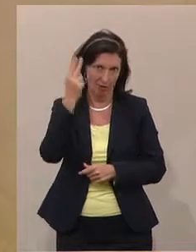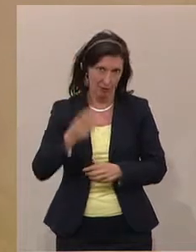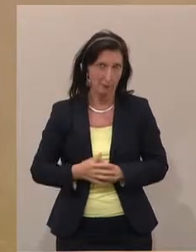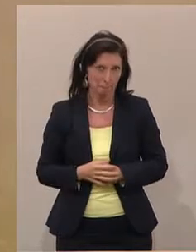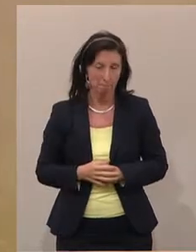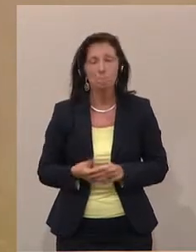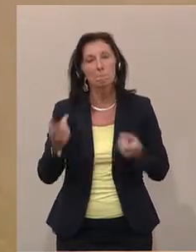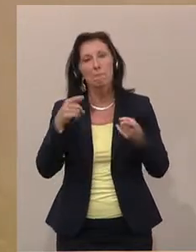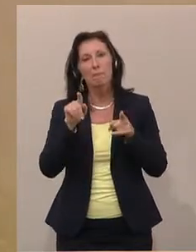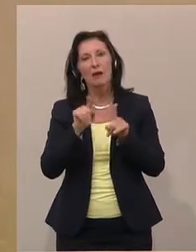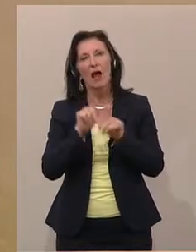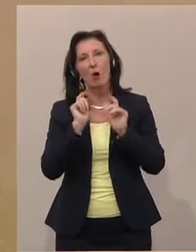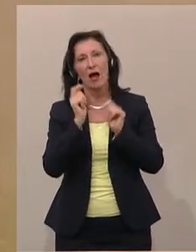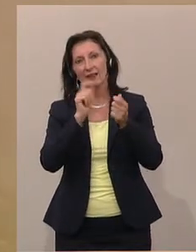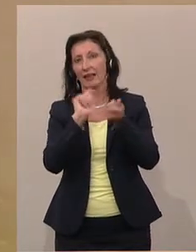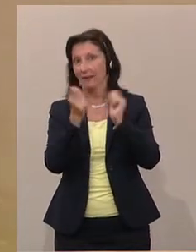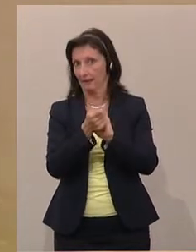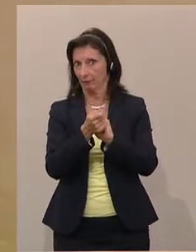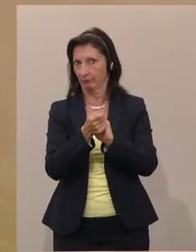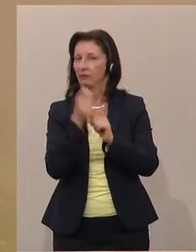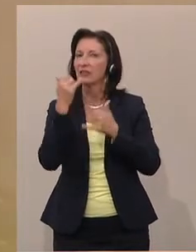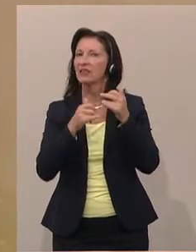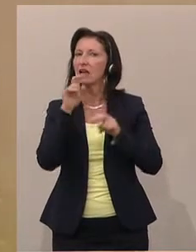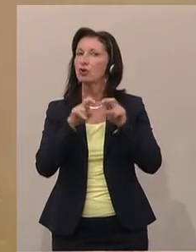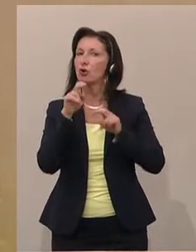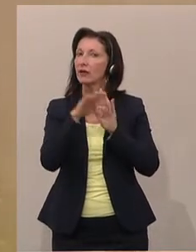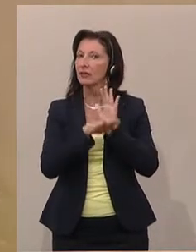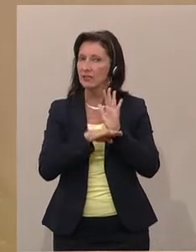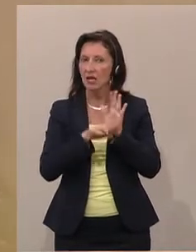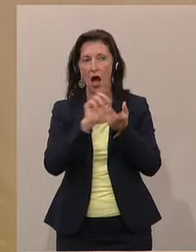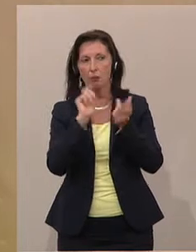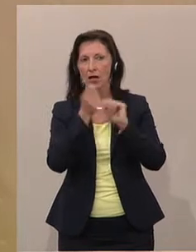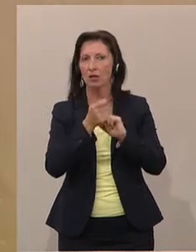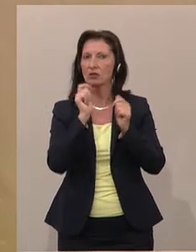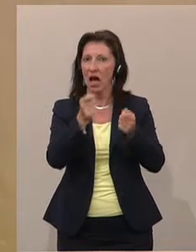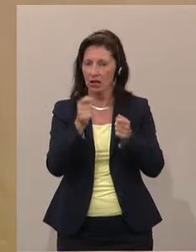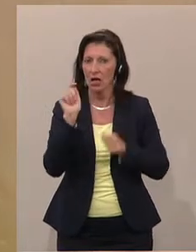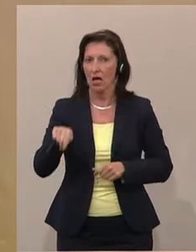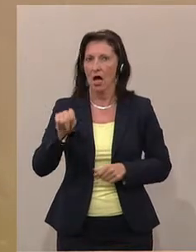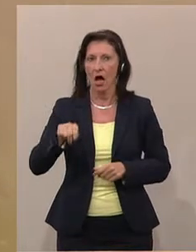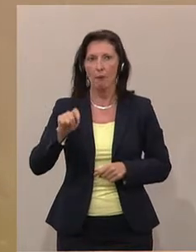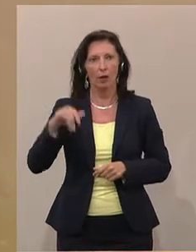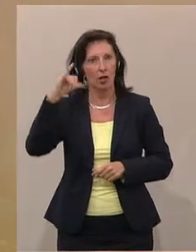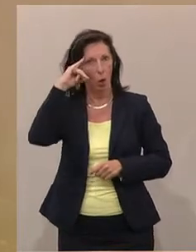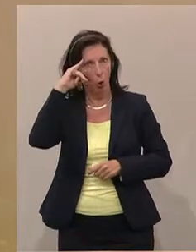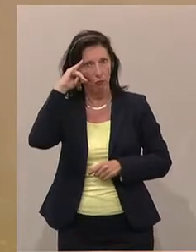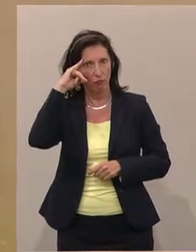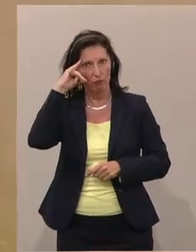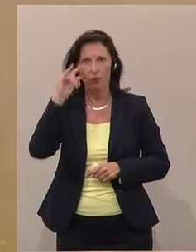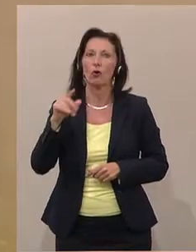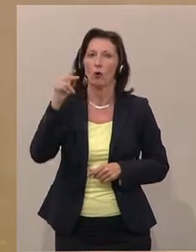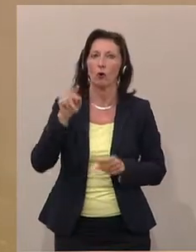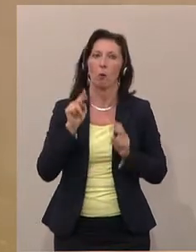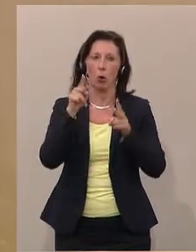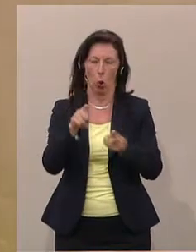einen Abänderungsantrag ein zum Jahressteuergesetz, und zwar Abänderungsantrag der Abgeordneten Karl-Heinz Kopf und Hermann